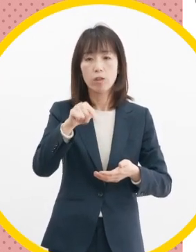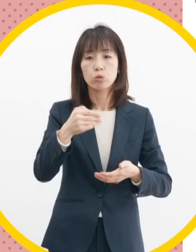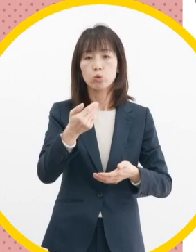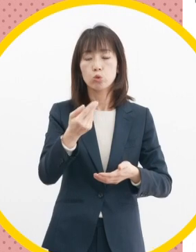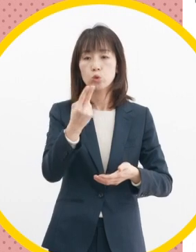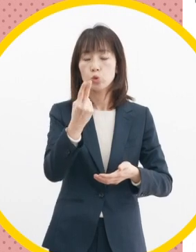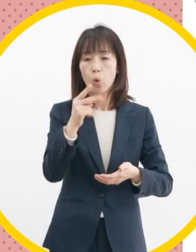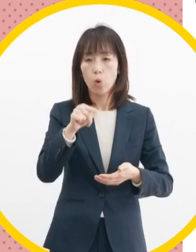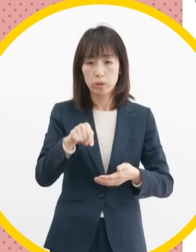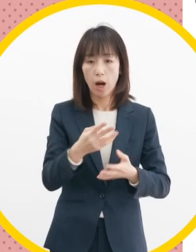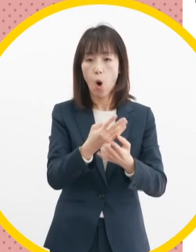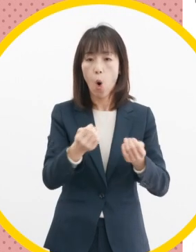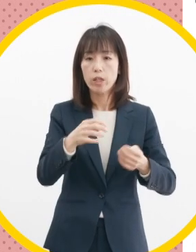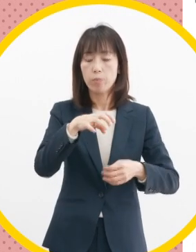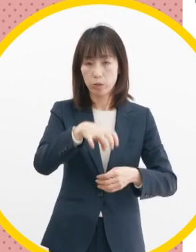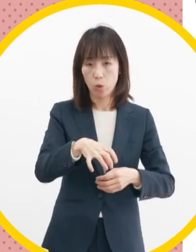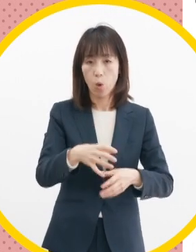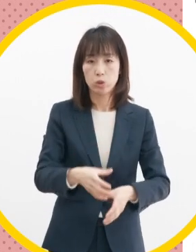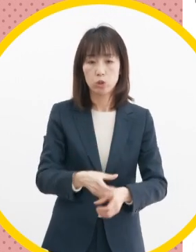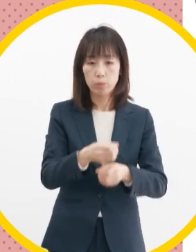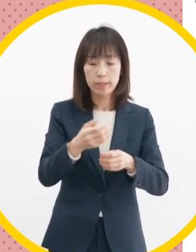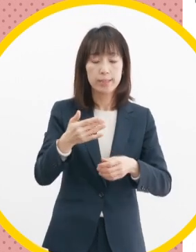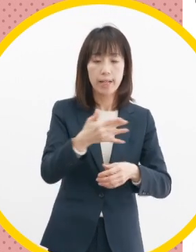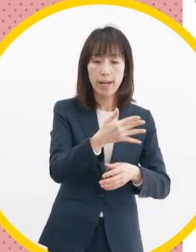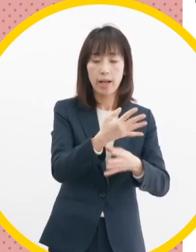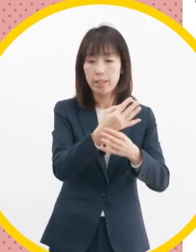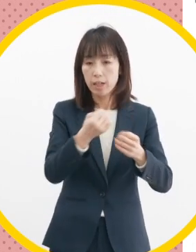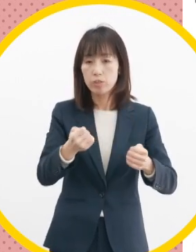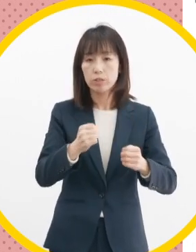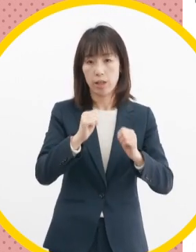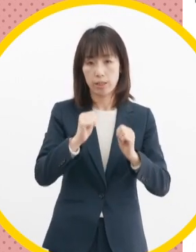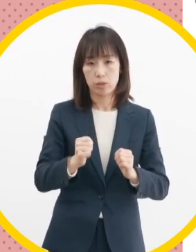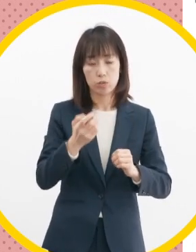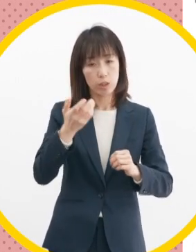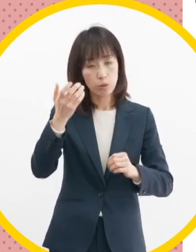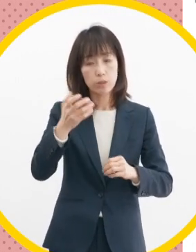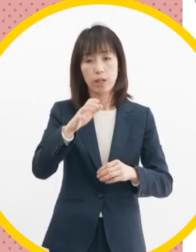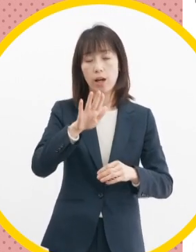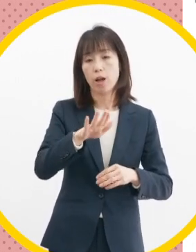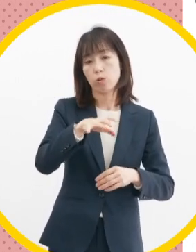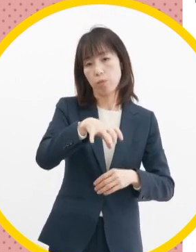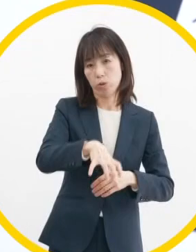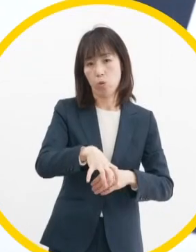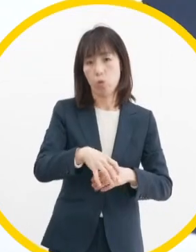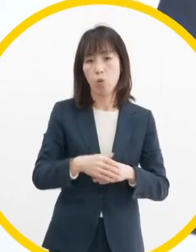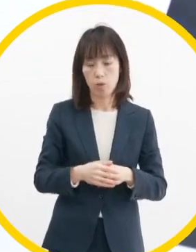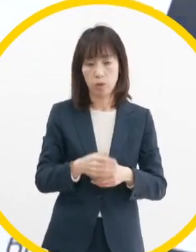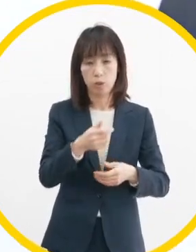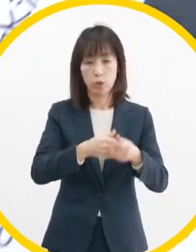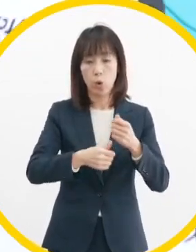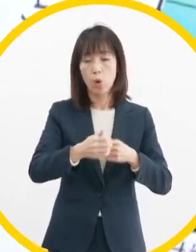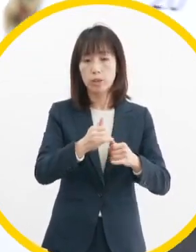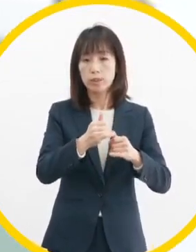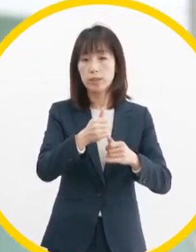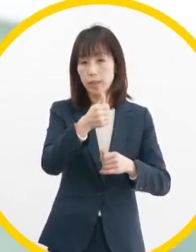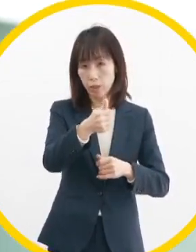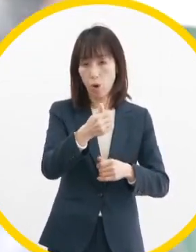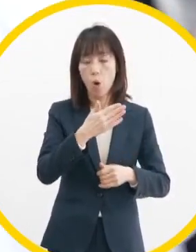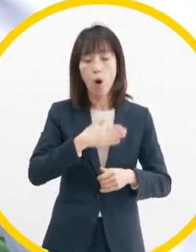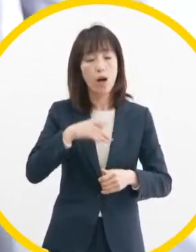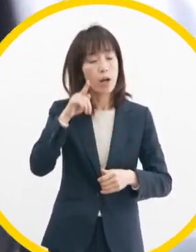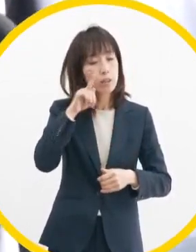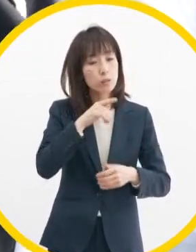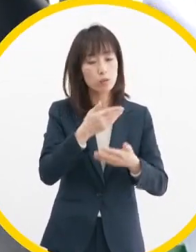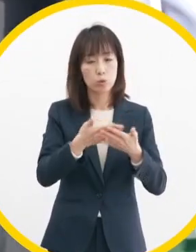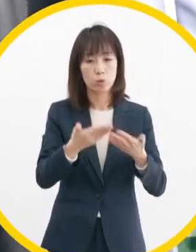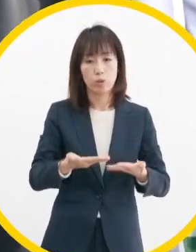ところ、まあ、つまり魚がたくさんいる可能性が高い場所になります。で漁師さんにはこのような分かりやす